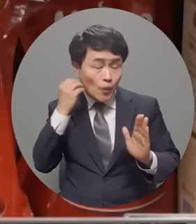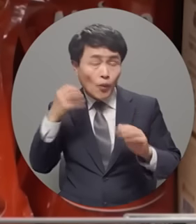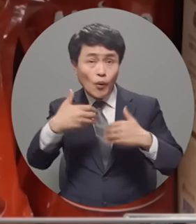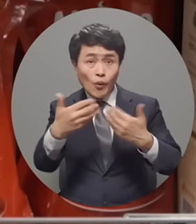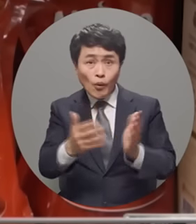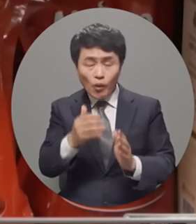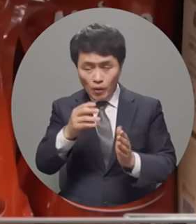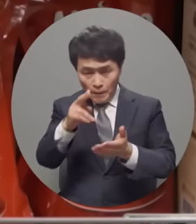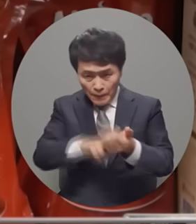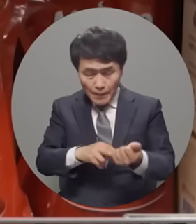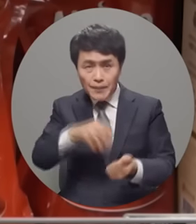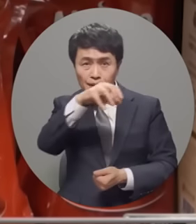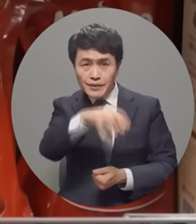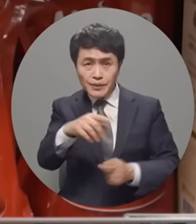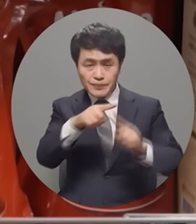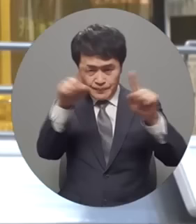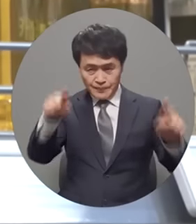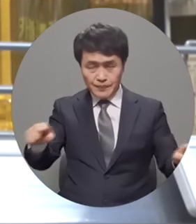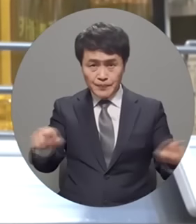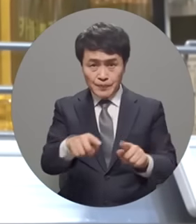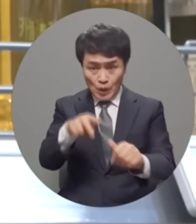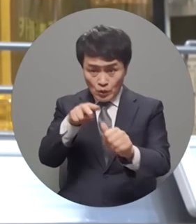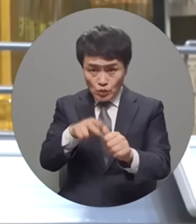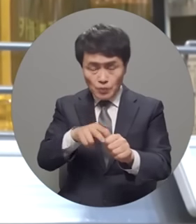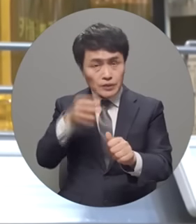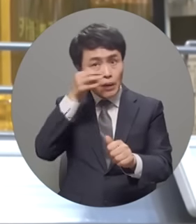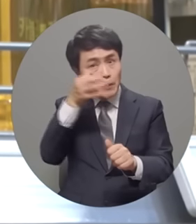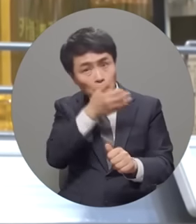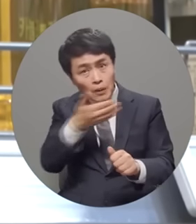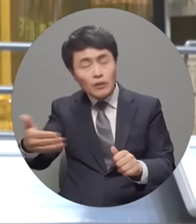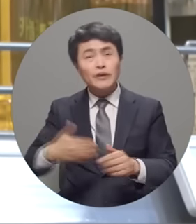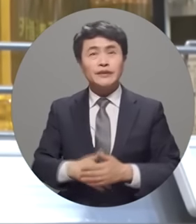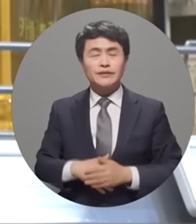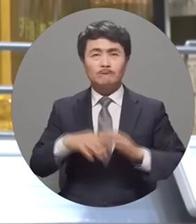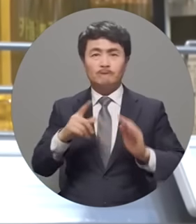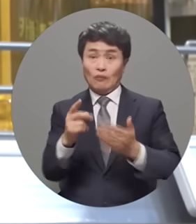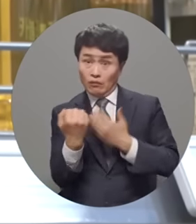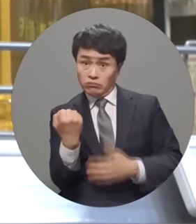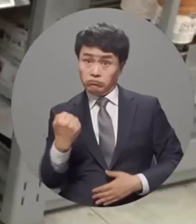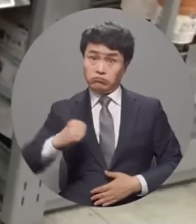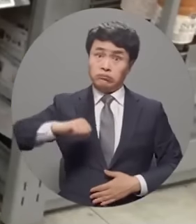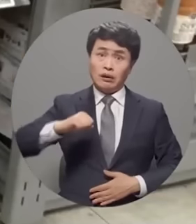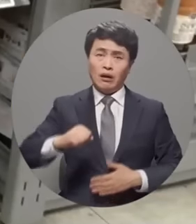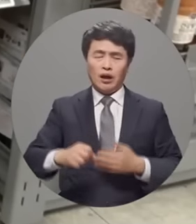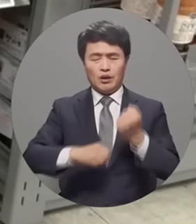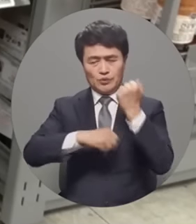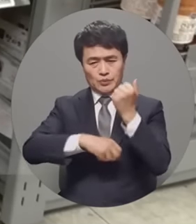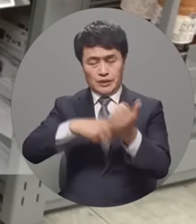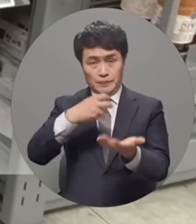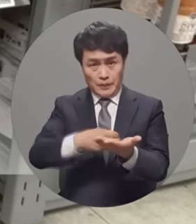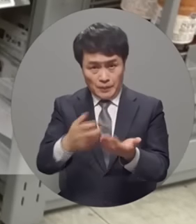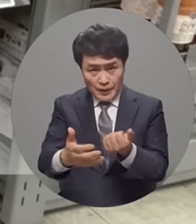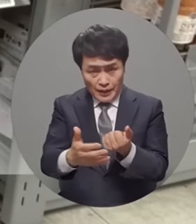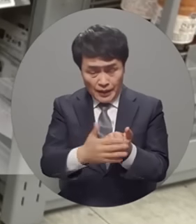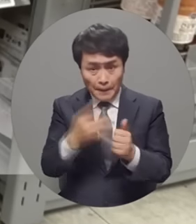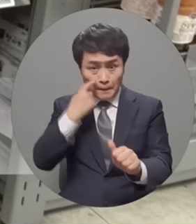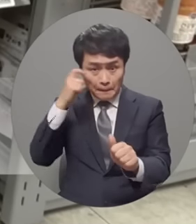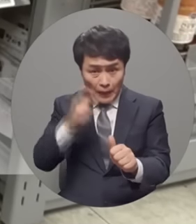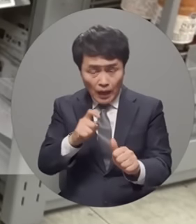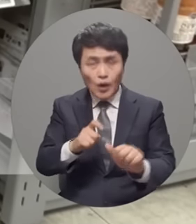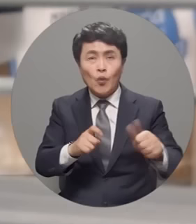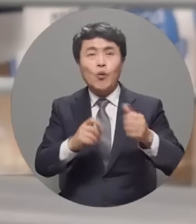제품 판매 장소에 게시해서 소비자에게 알려야 합니다. 이를 위반하면 소비자 기본법에 따라 처음 적발되면 500만